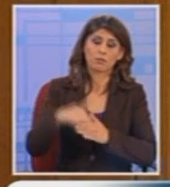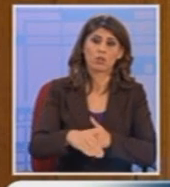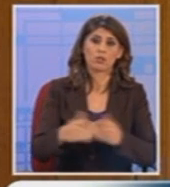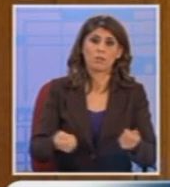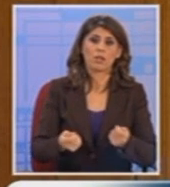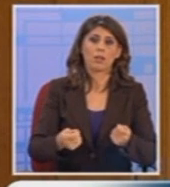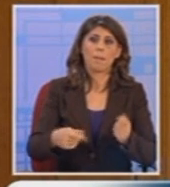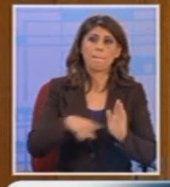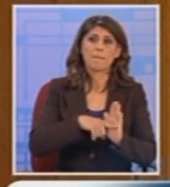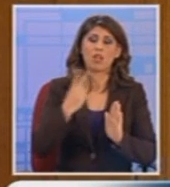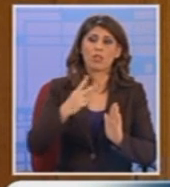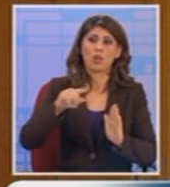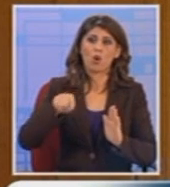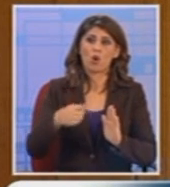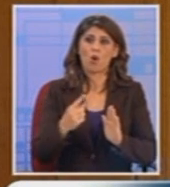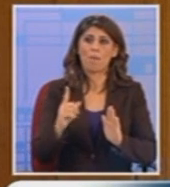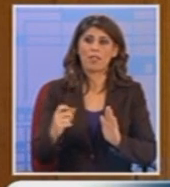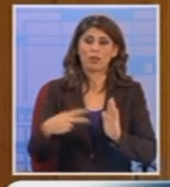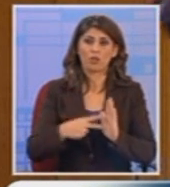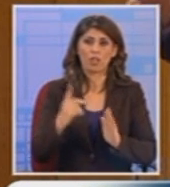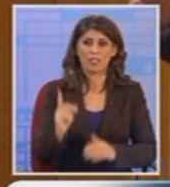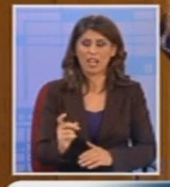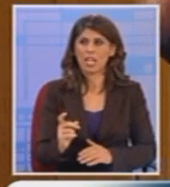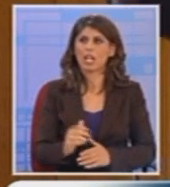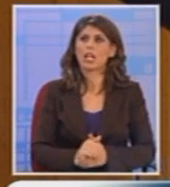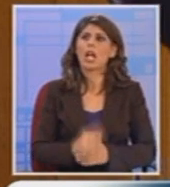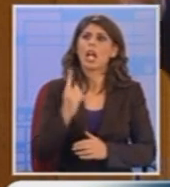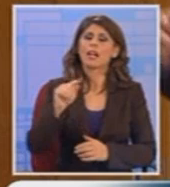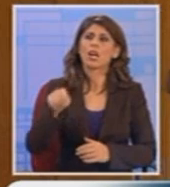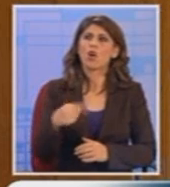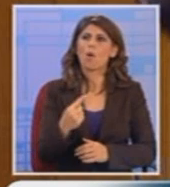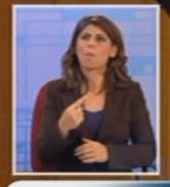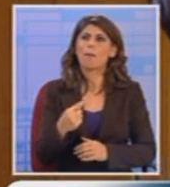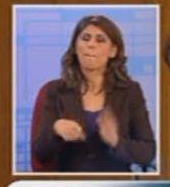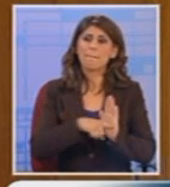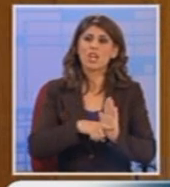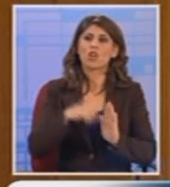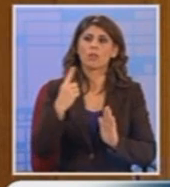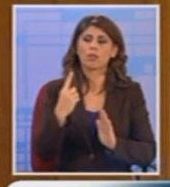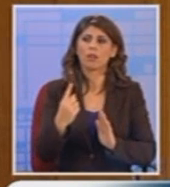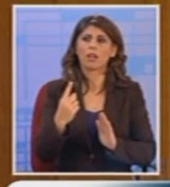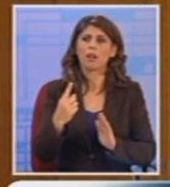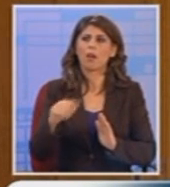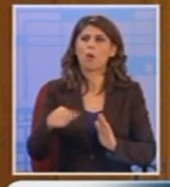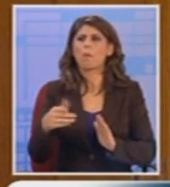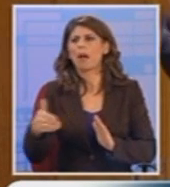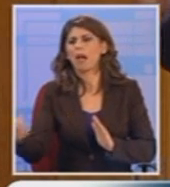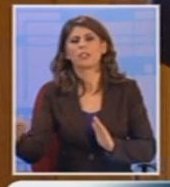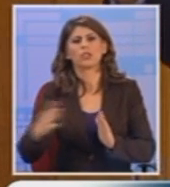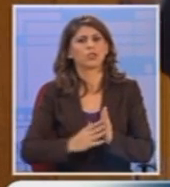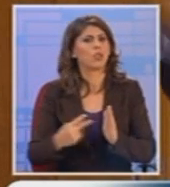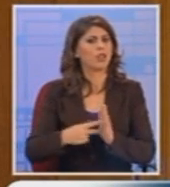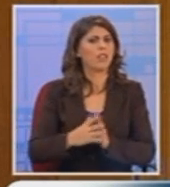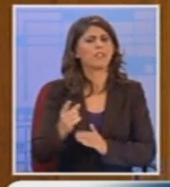μείον 2,10 το 10, 1, πλην 1 τόσο το 11